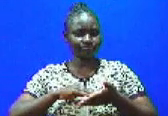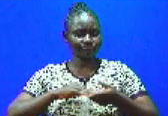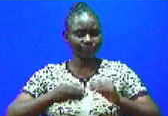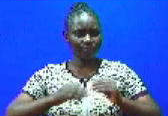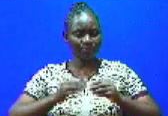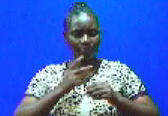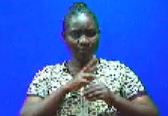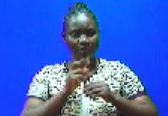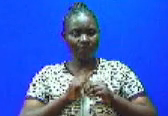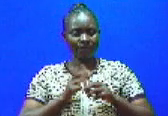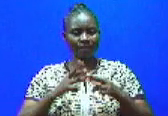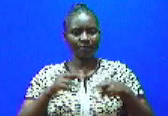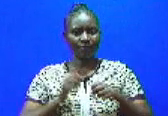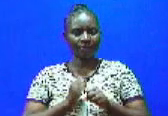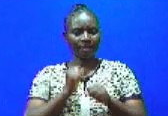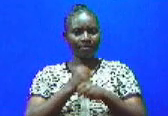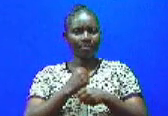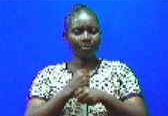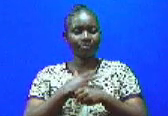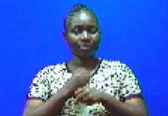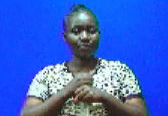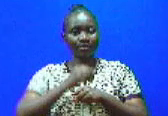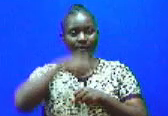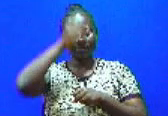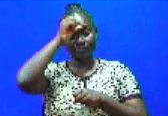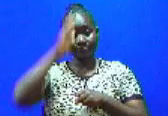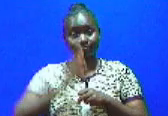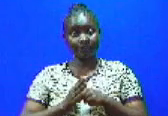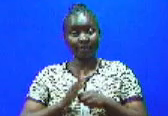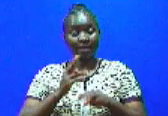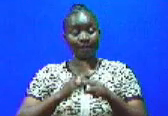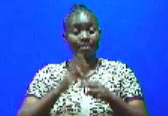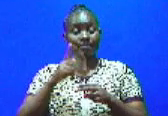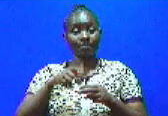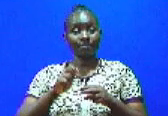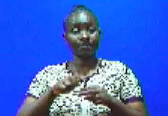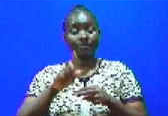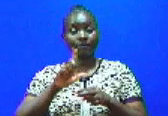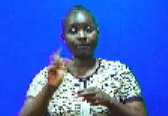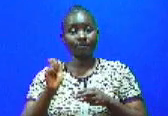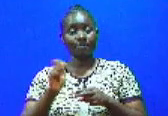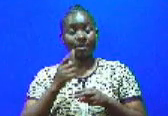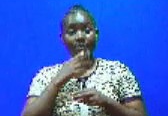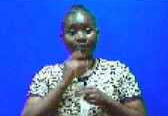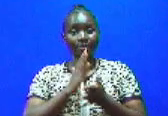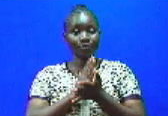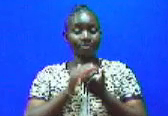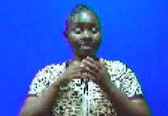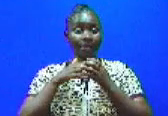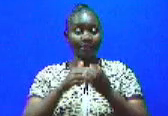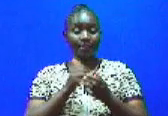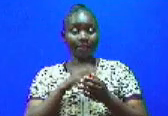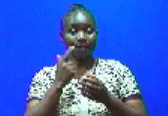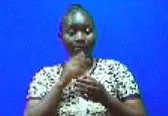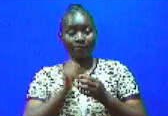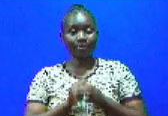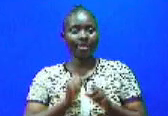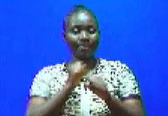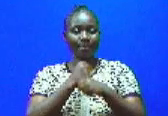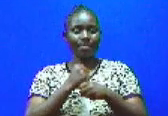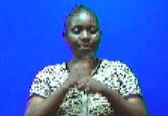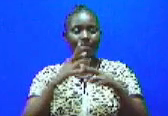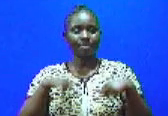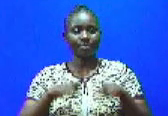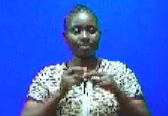aliju nigo chinga kechibaga niyumo governor wa county ya kisi Paul Simbo Arati kubwati na mwana wala ibande kwa na kibu na nkoro seru gubali wali mulioka unatoku